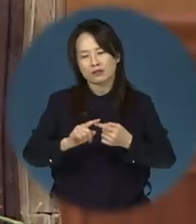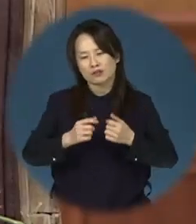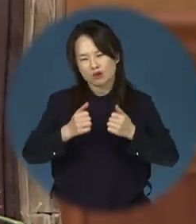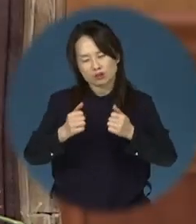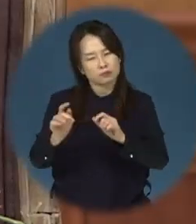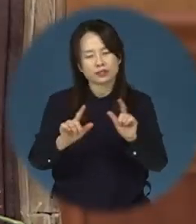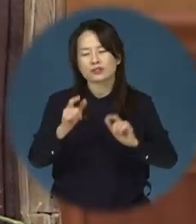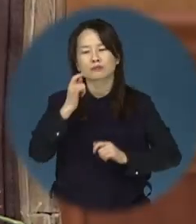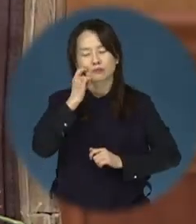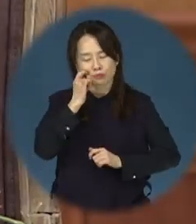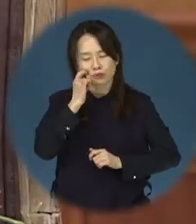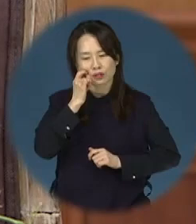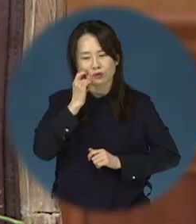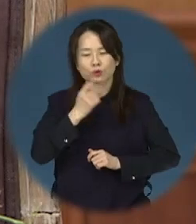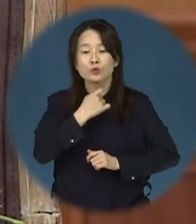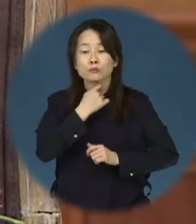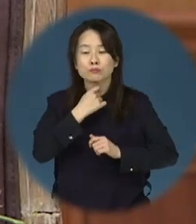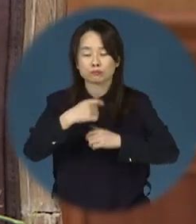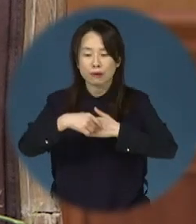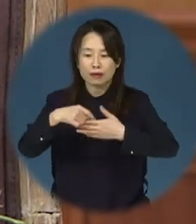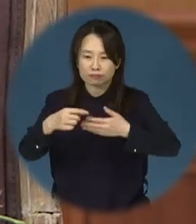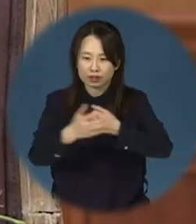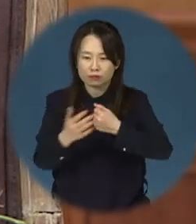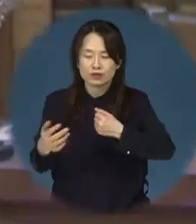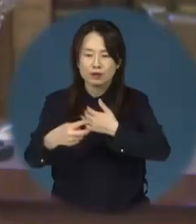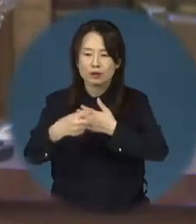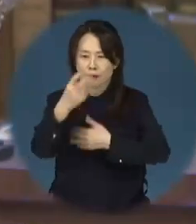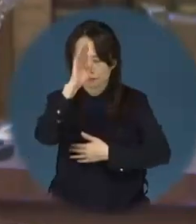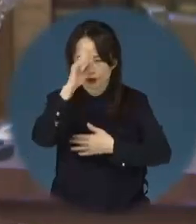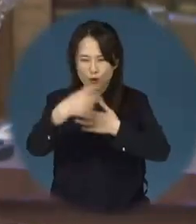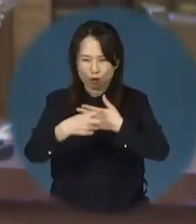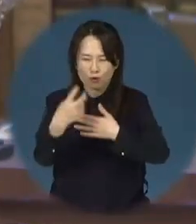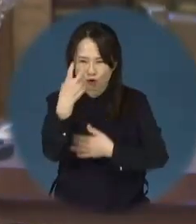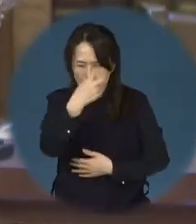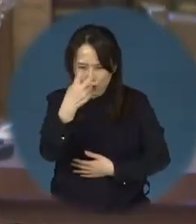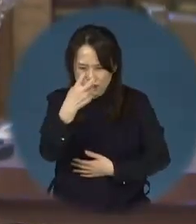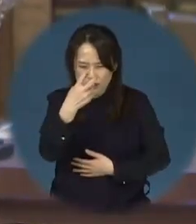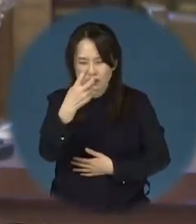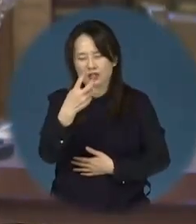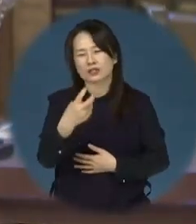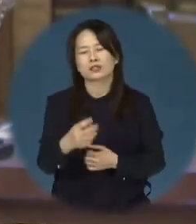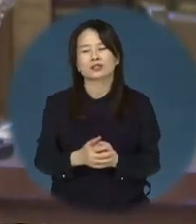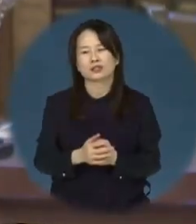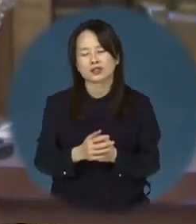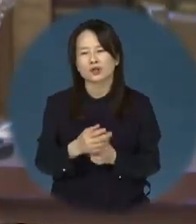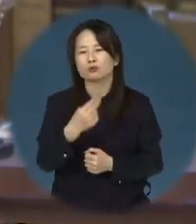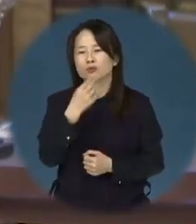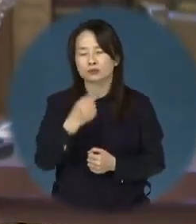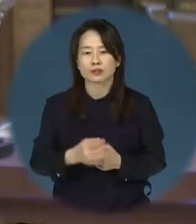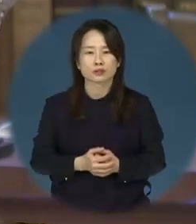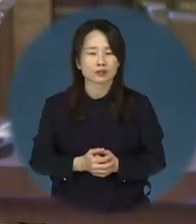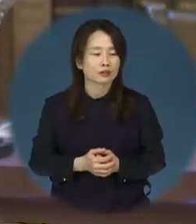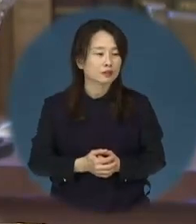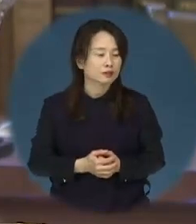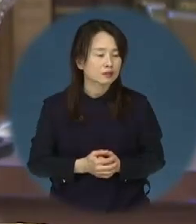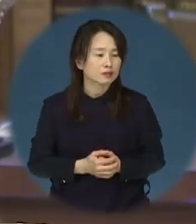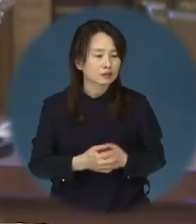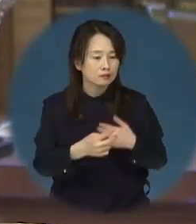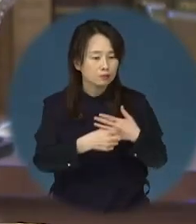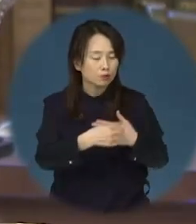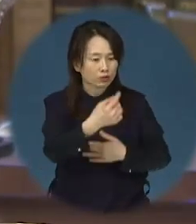마음들이 더 병을 관리하지 않게 만드는 그렇죠. 그런 것도 있는 거죠. 예. 그런 분들은 뭐 어렵사리 병원에 왔다